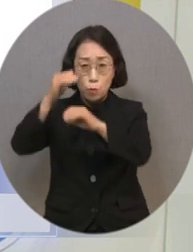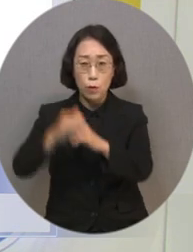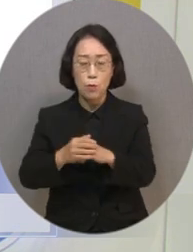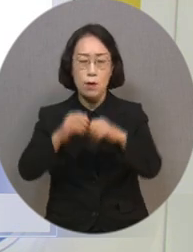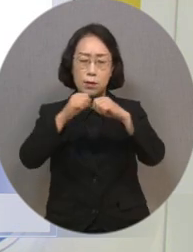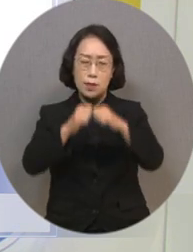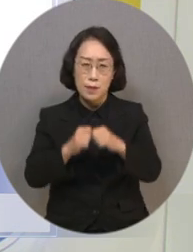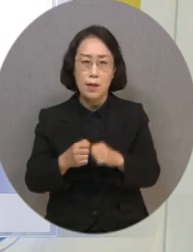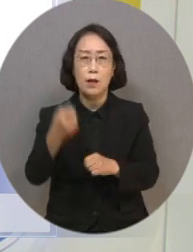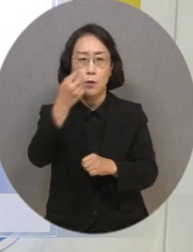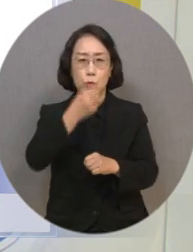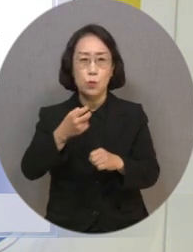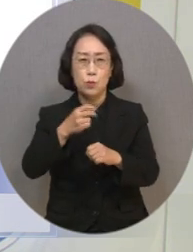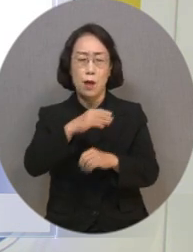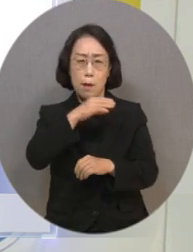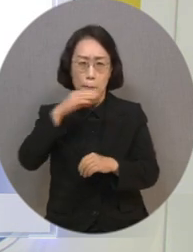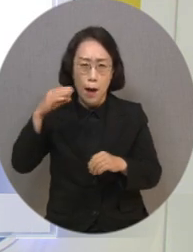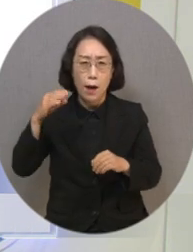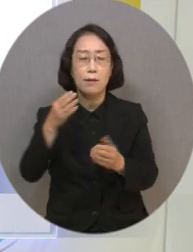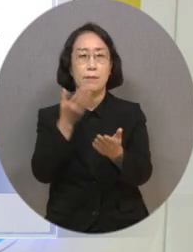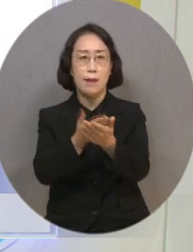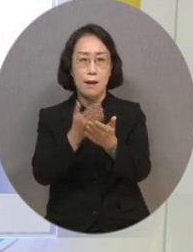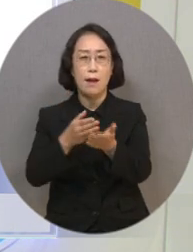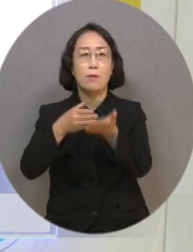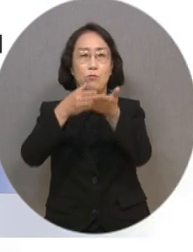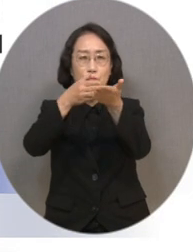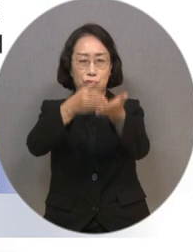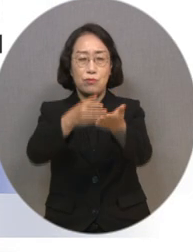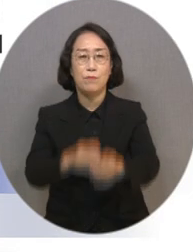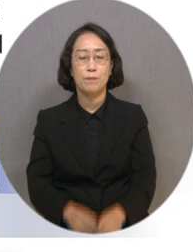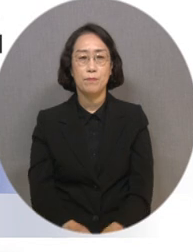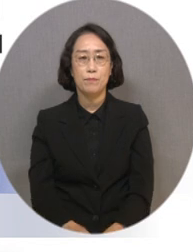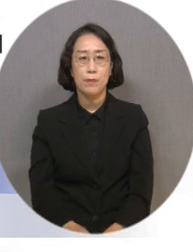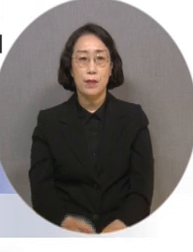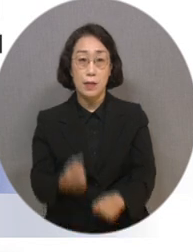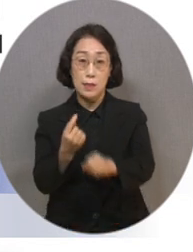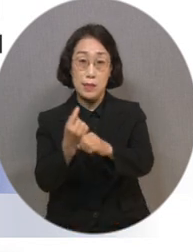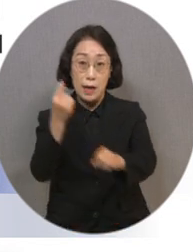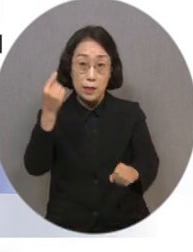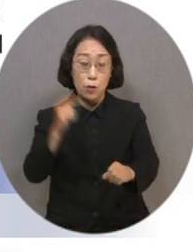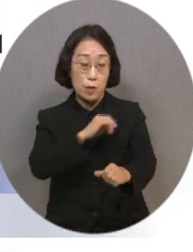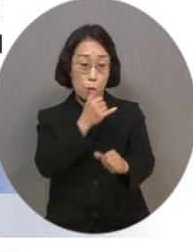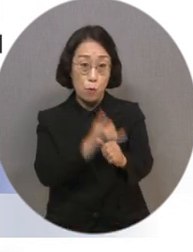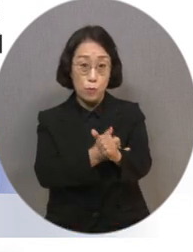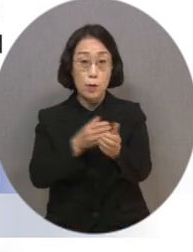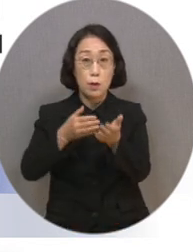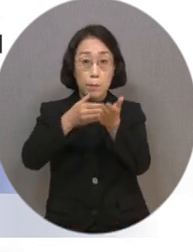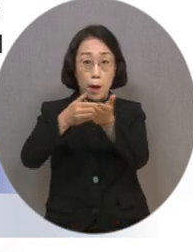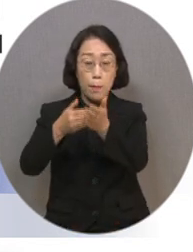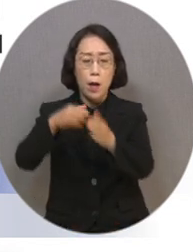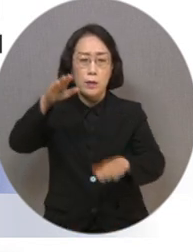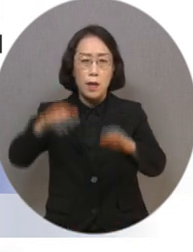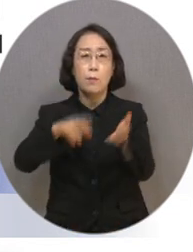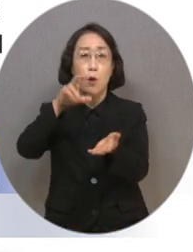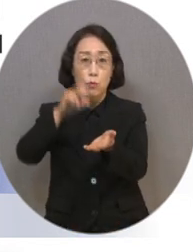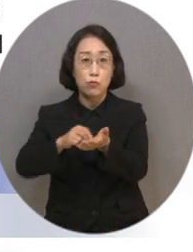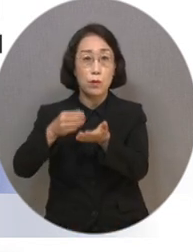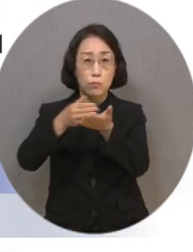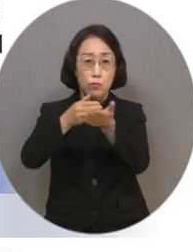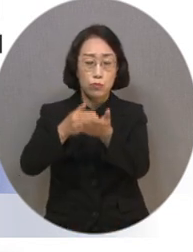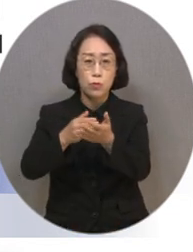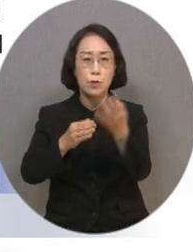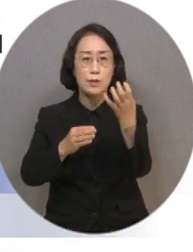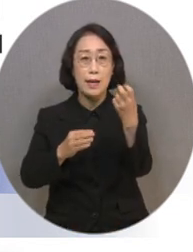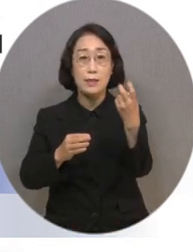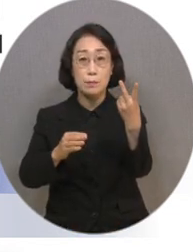조사를 공정하게 내려야할 필요성을 제기했습니다 지난해 인권에 접수된 장애인 차별 관련 진정 사건은 전체의